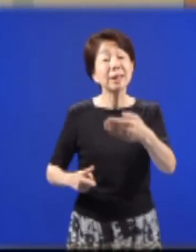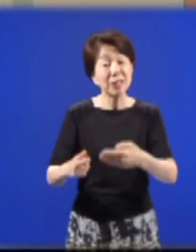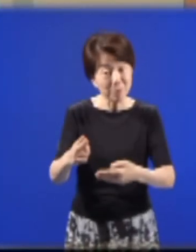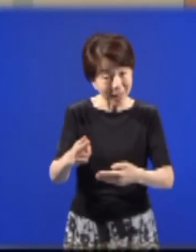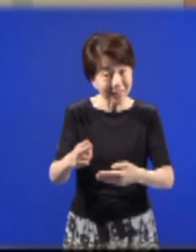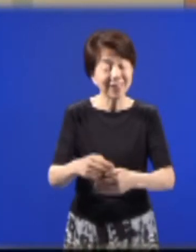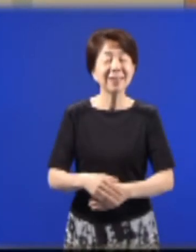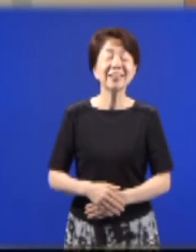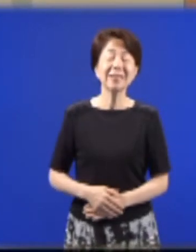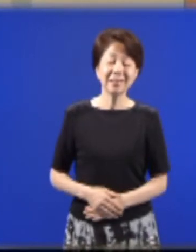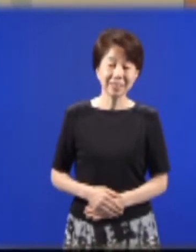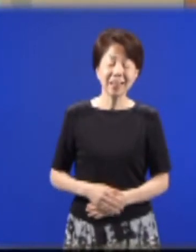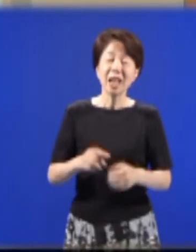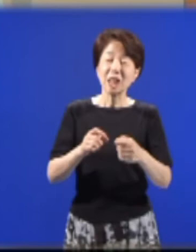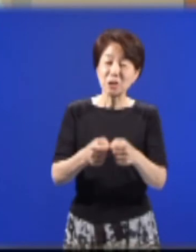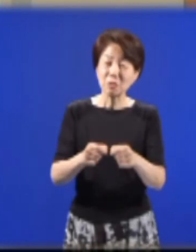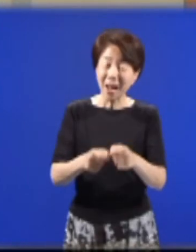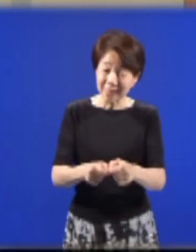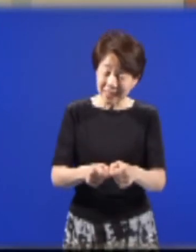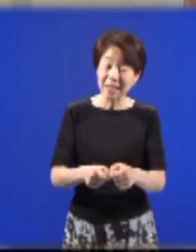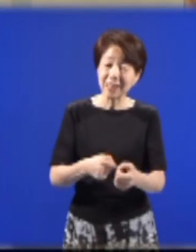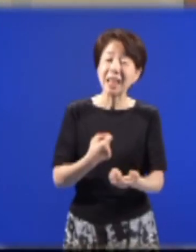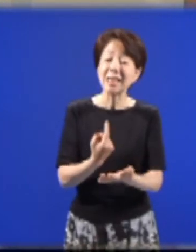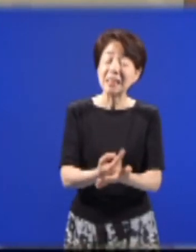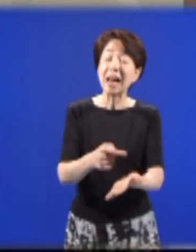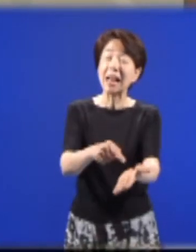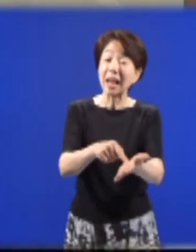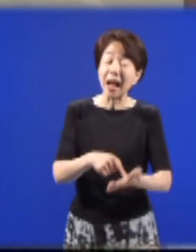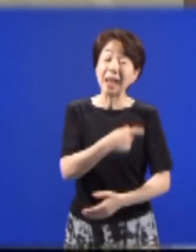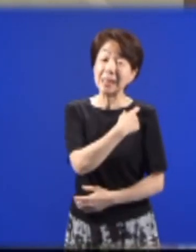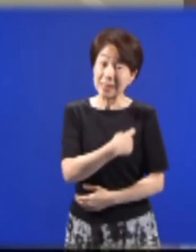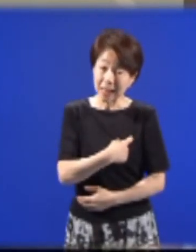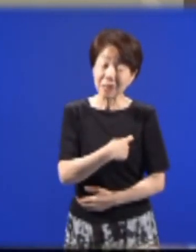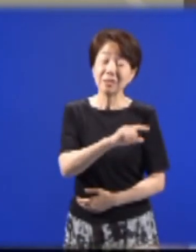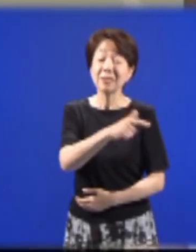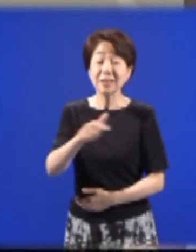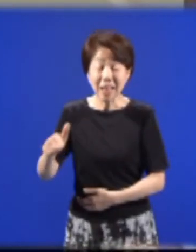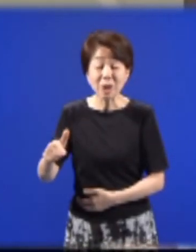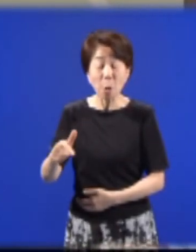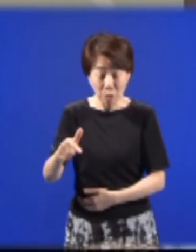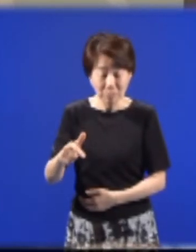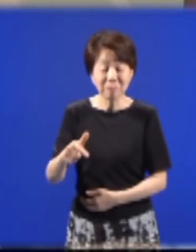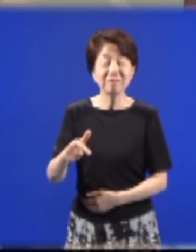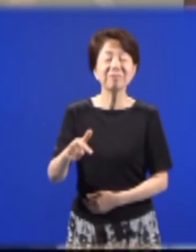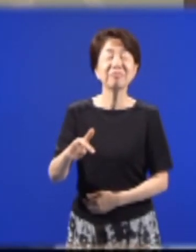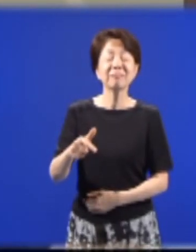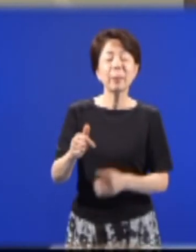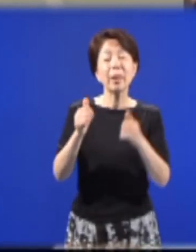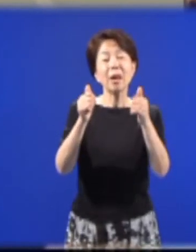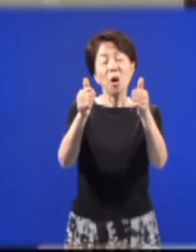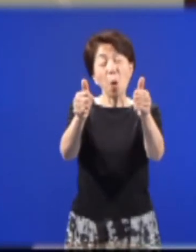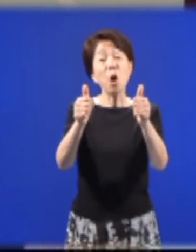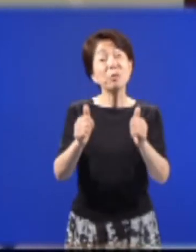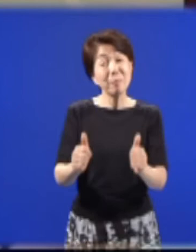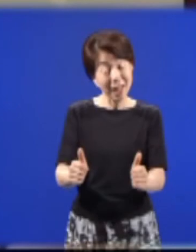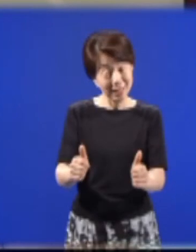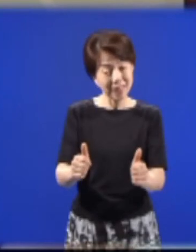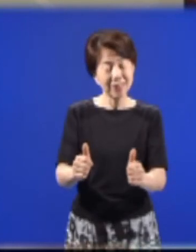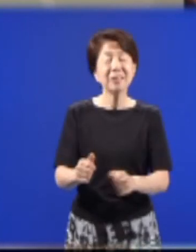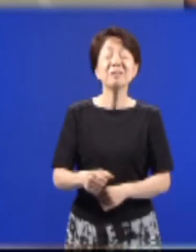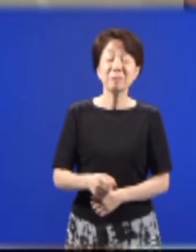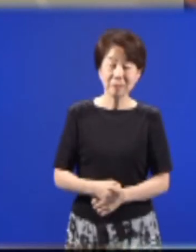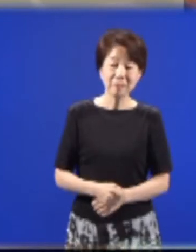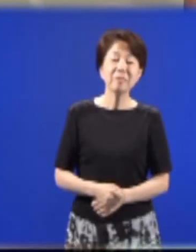よ。その他詳しい応募資格や必要書類、審査方法などはホーム